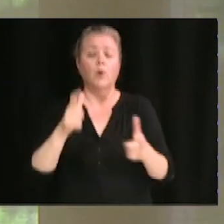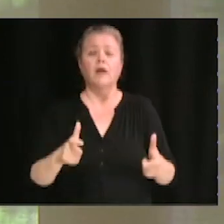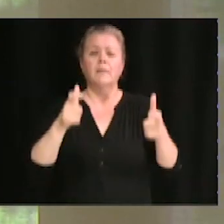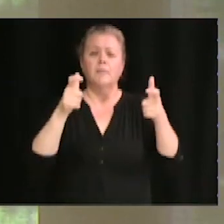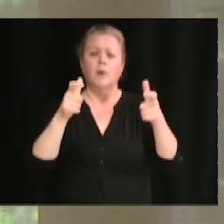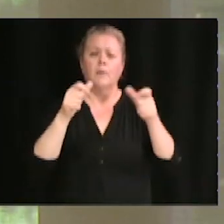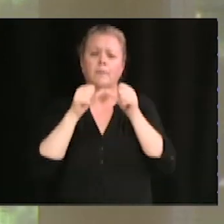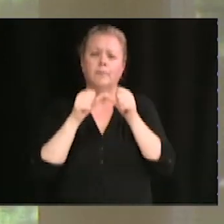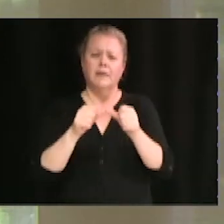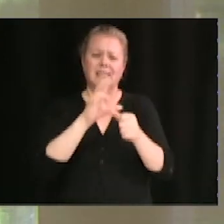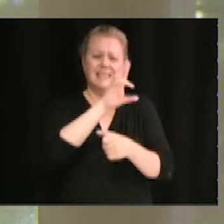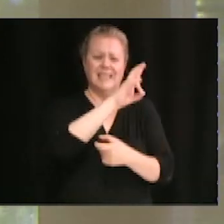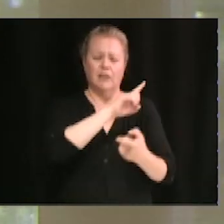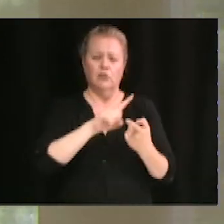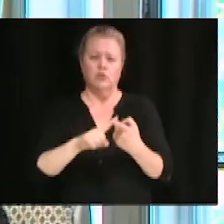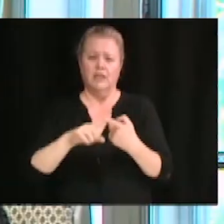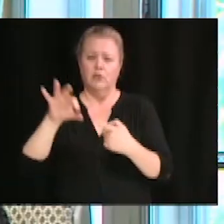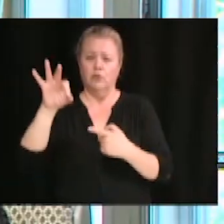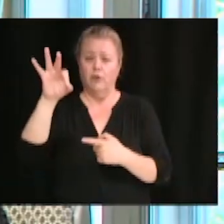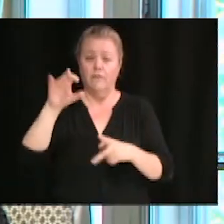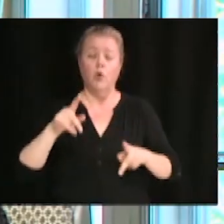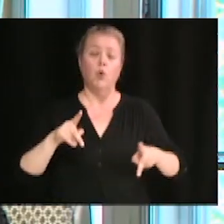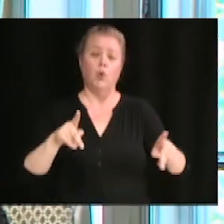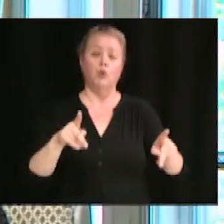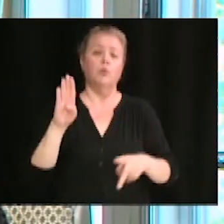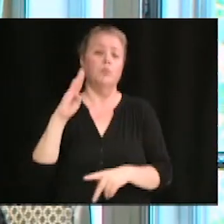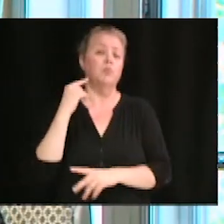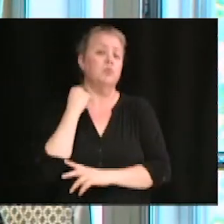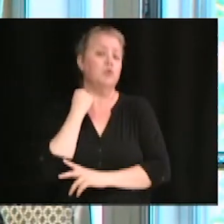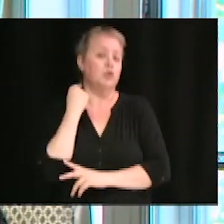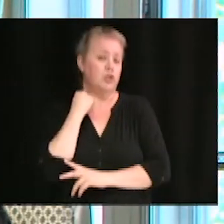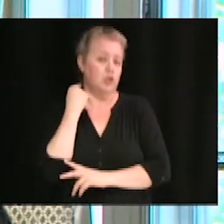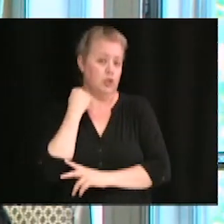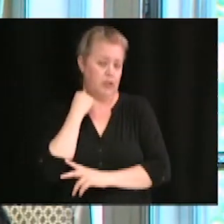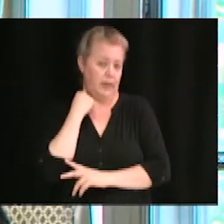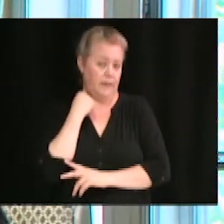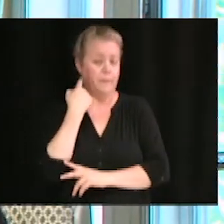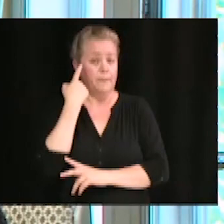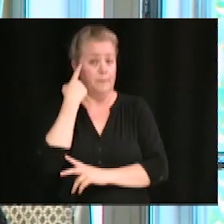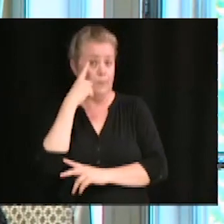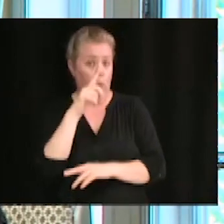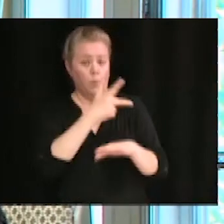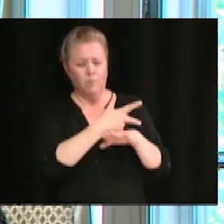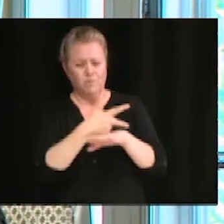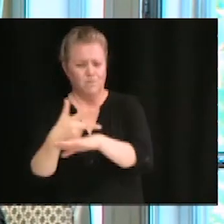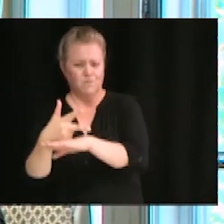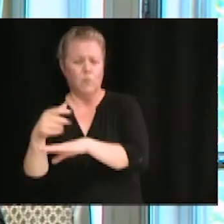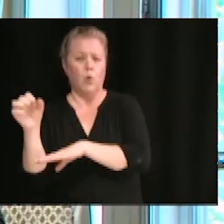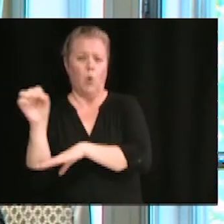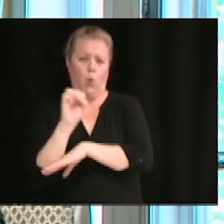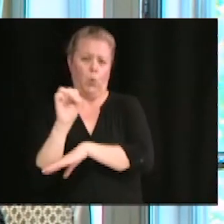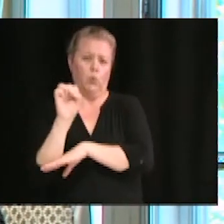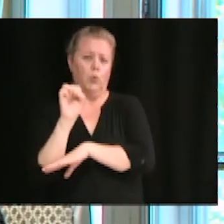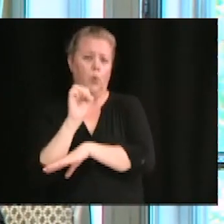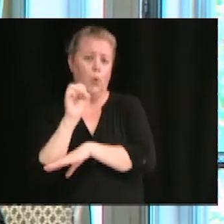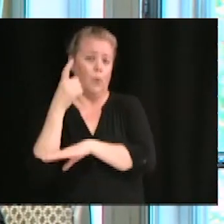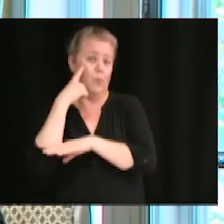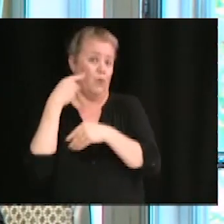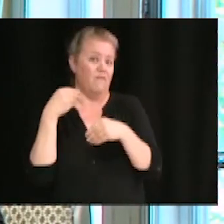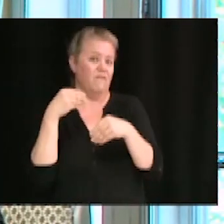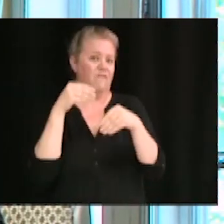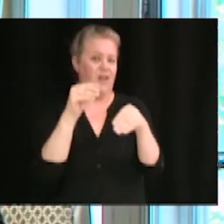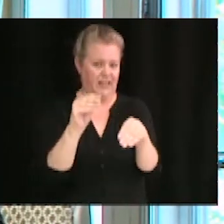Boucher. Projet qui vise à permettre l'entreposage de véhicules automobiles aux fins de vente sur les terrains du 7 à 9, route Boucher.